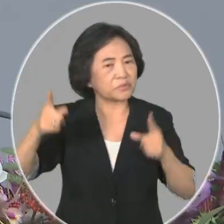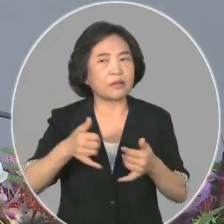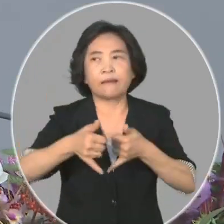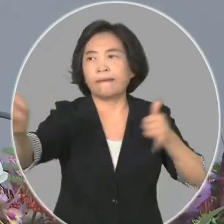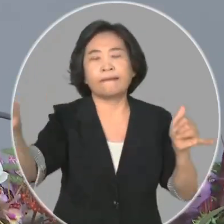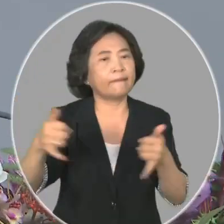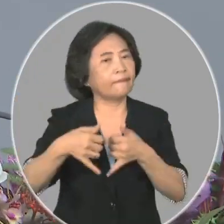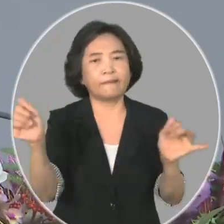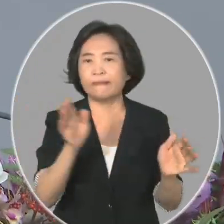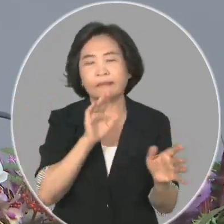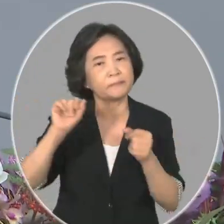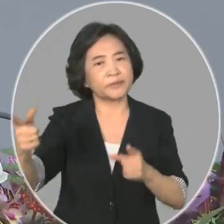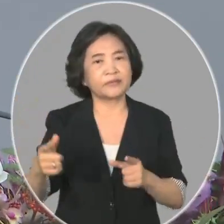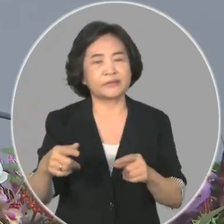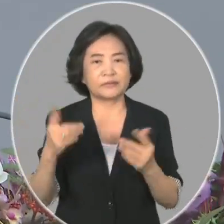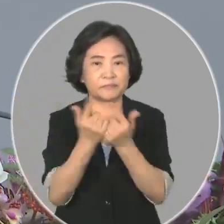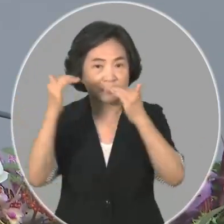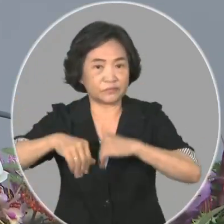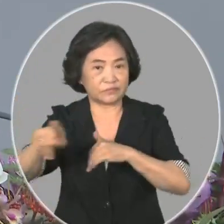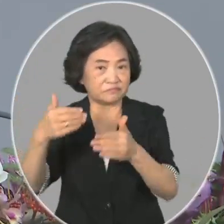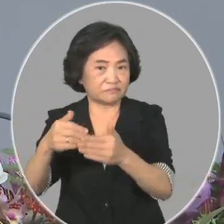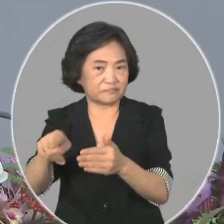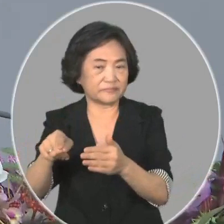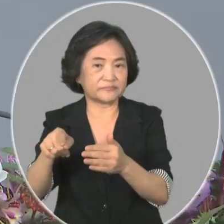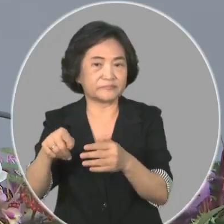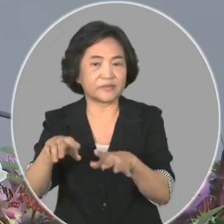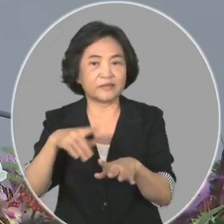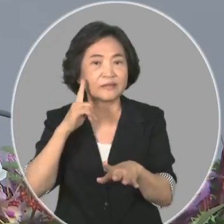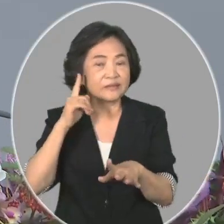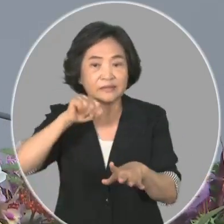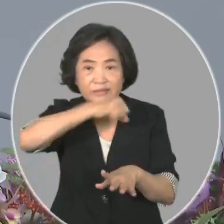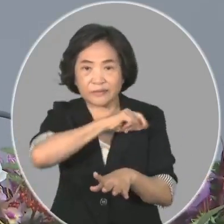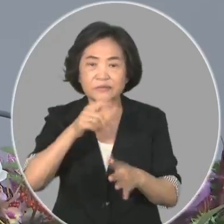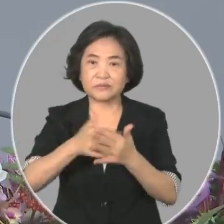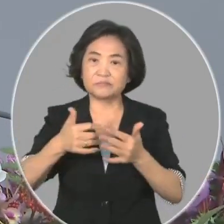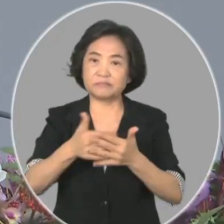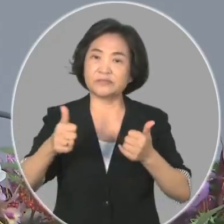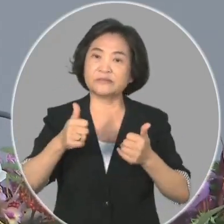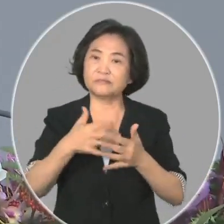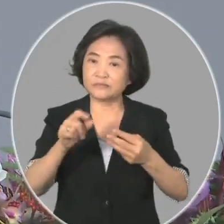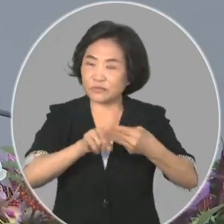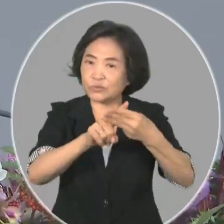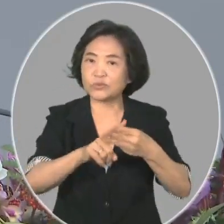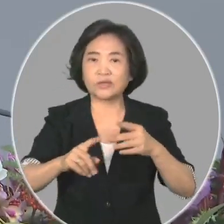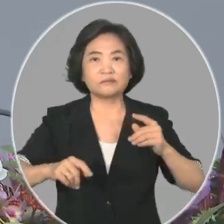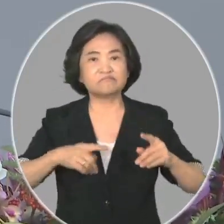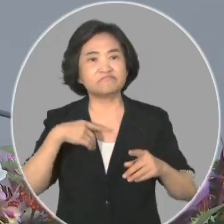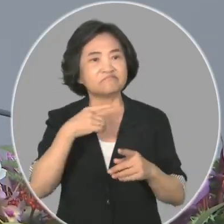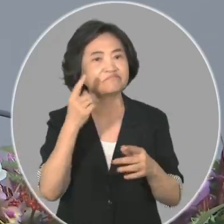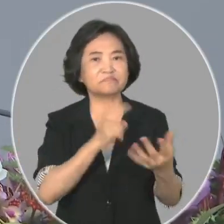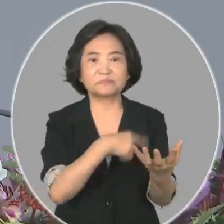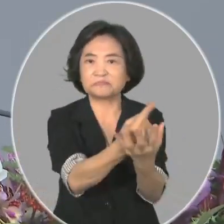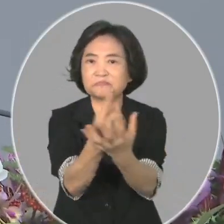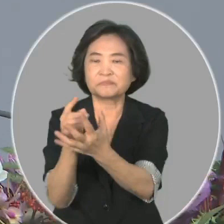驰。北京当局不要因为台湾活跃的民主体制而有所误判，误